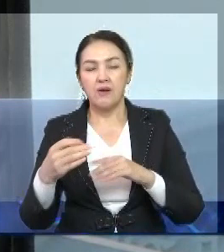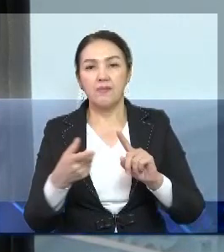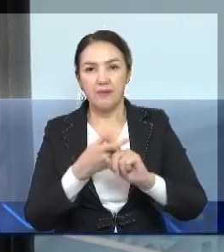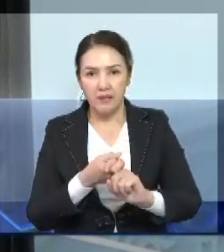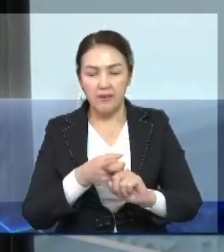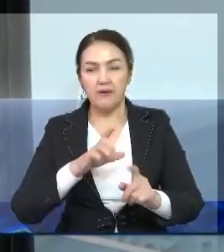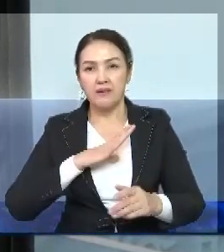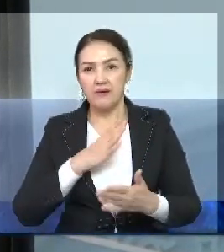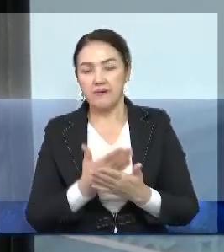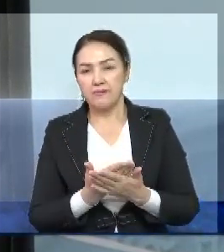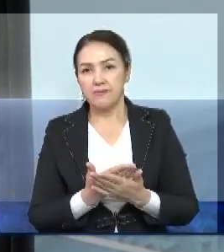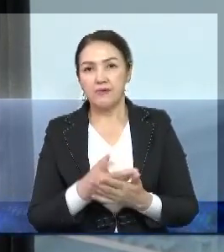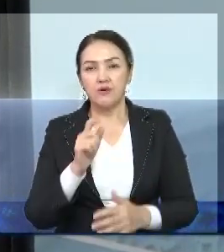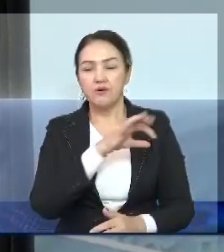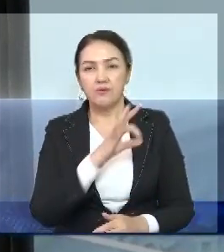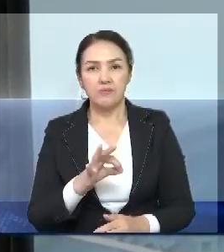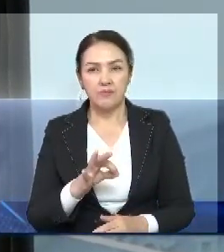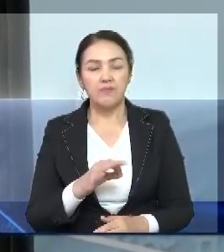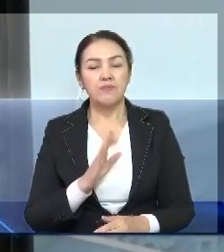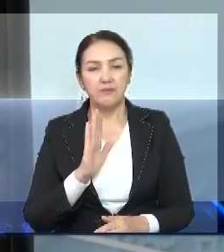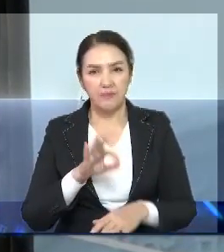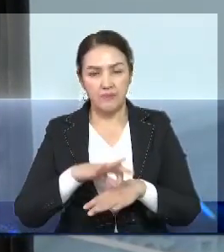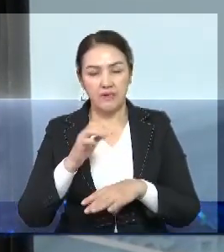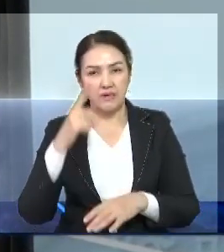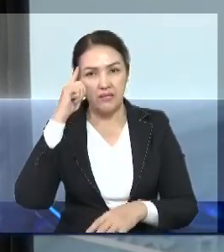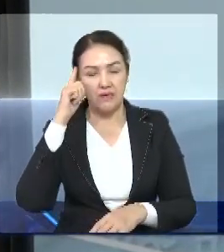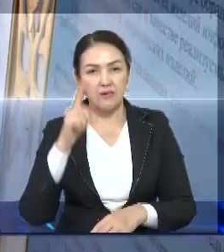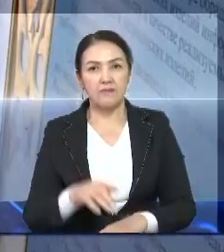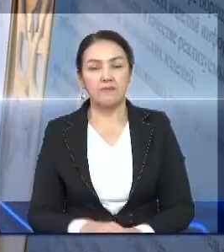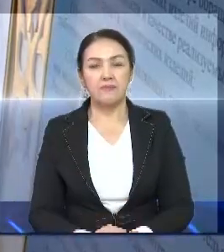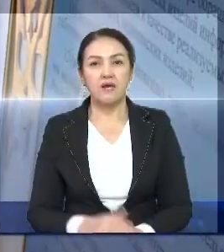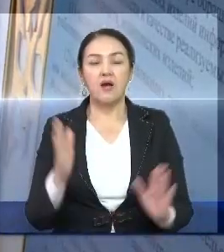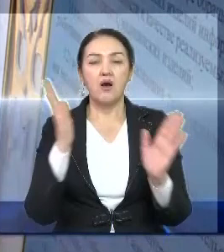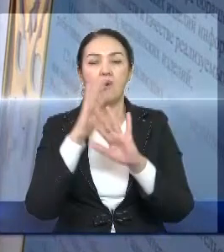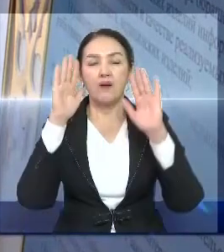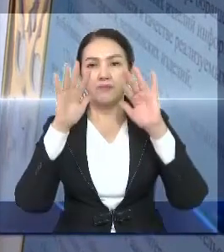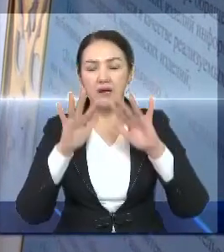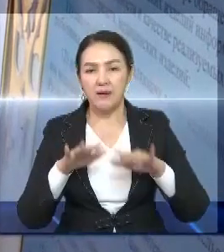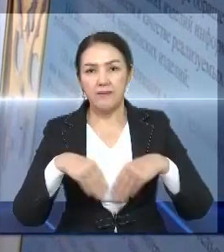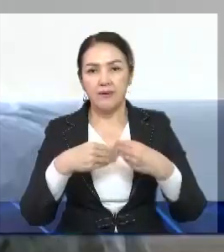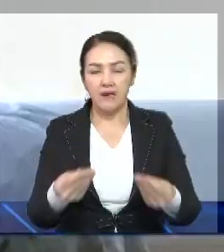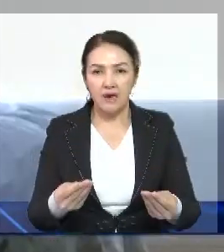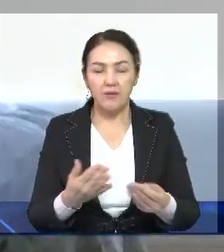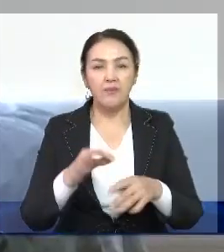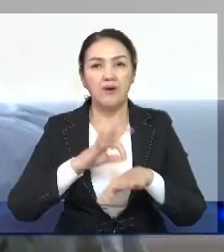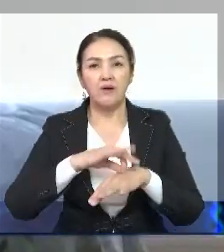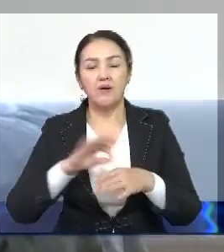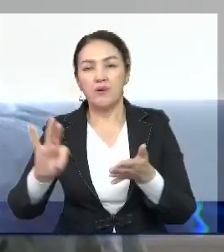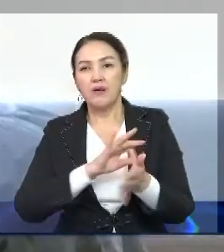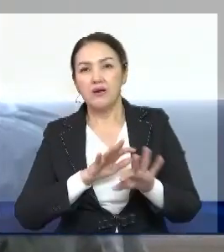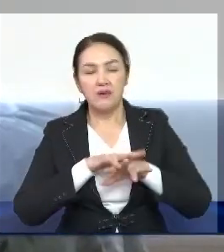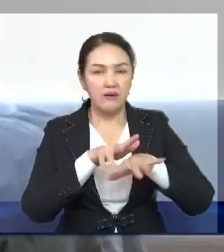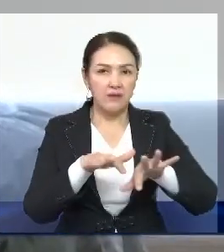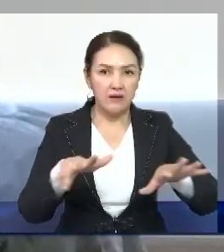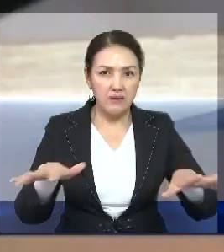жанасында болса, ол 100% ауыратынын естеріңізге саламыз. Ауа тамшылары арқылы берілетіндіктен ауру өте тез